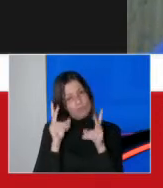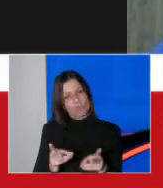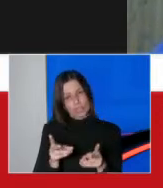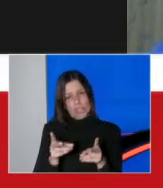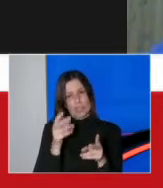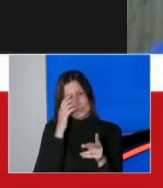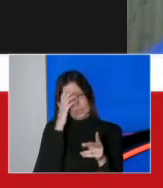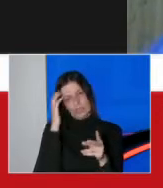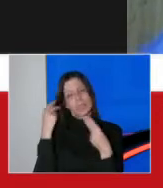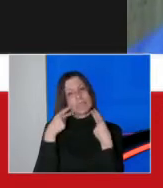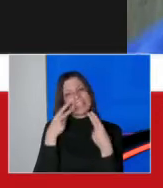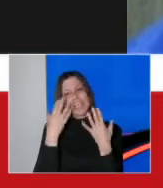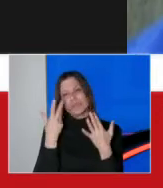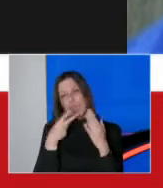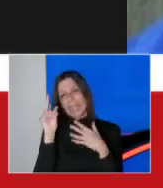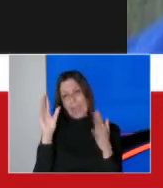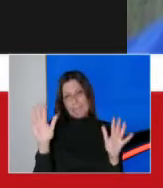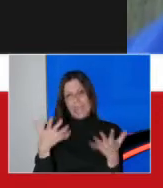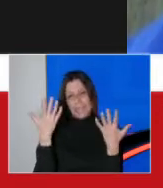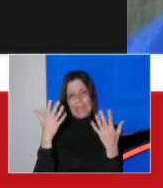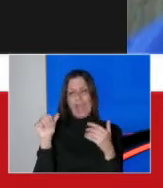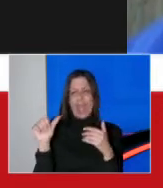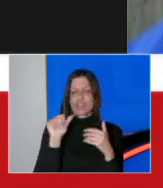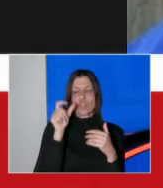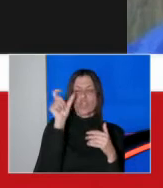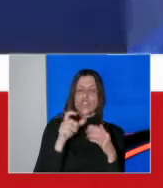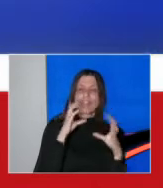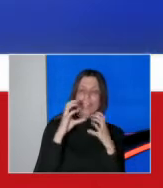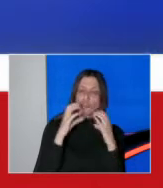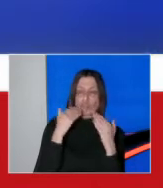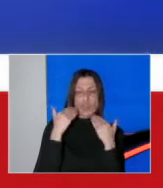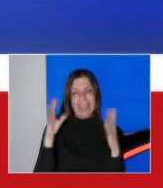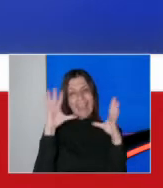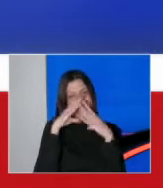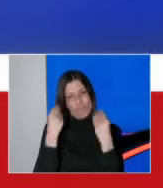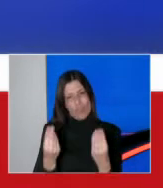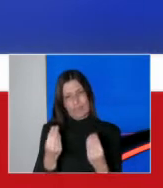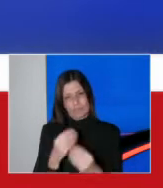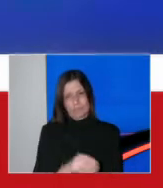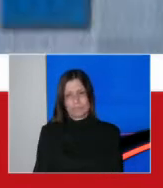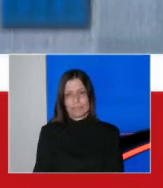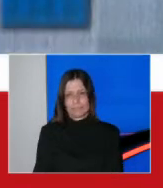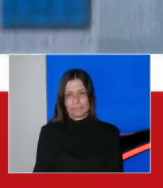ולאפשר מסקנות כמה שיותר מהירות. אבי אשכנזי, איש תקשורת, תודה רבה לך, ערב טוב. תודה לכם, תודה.